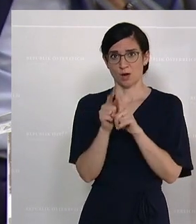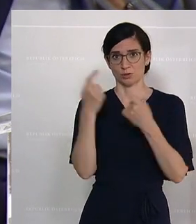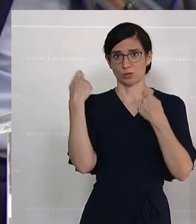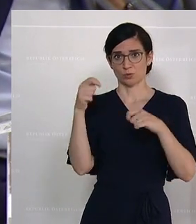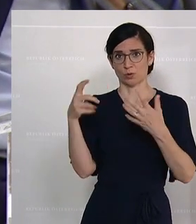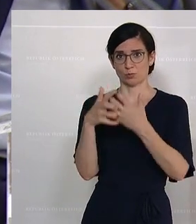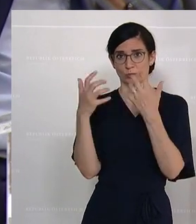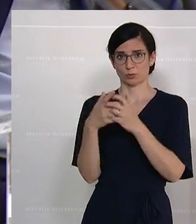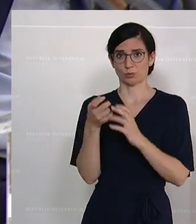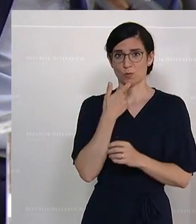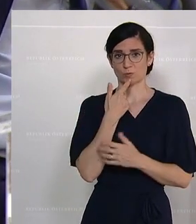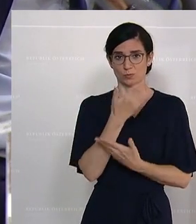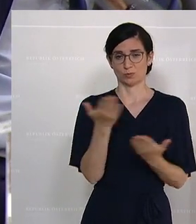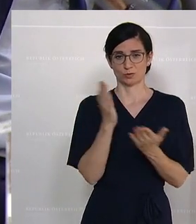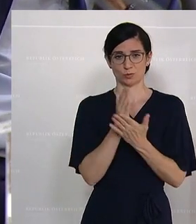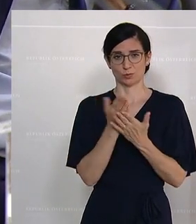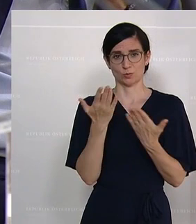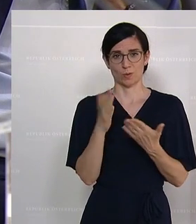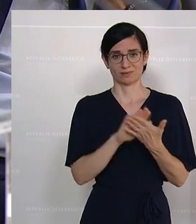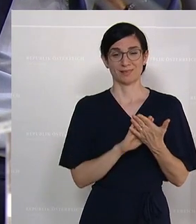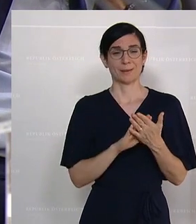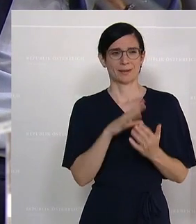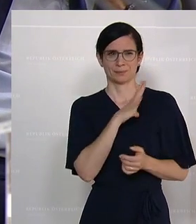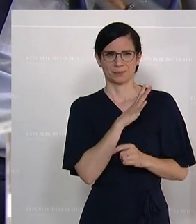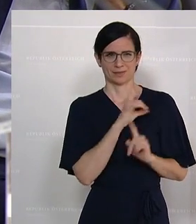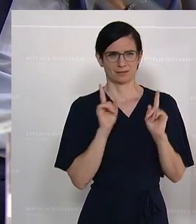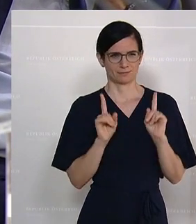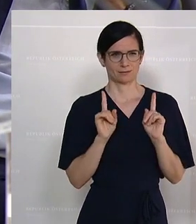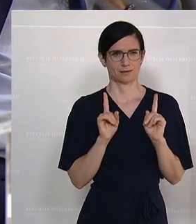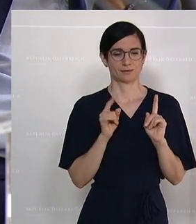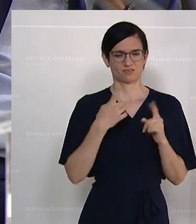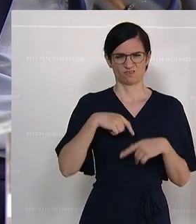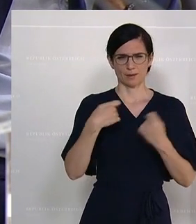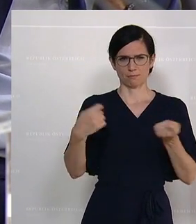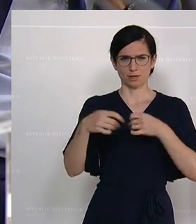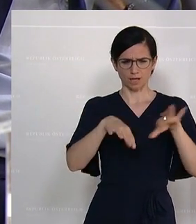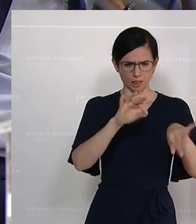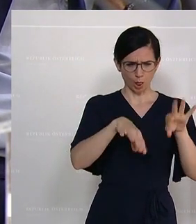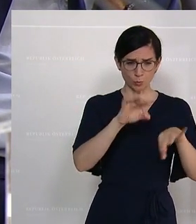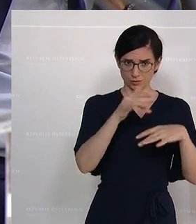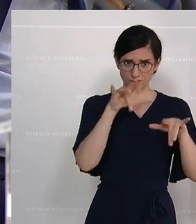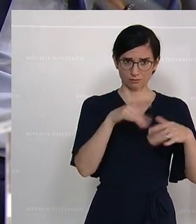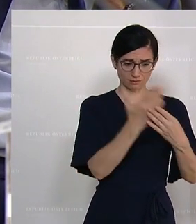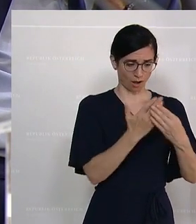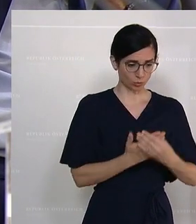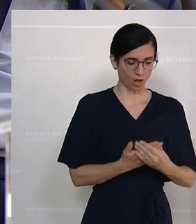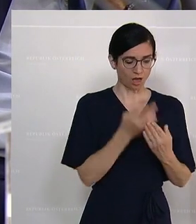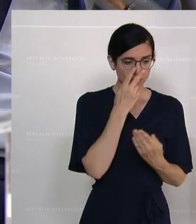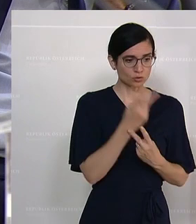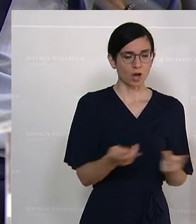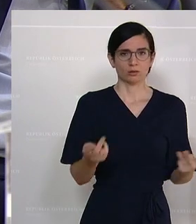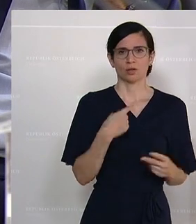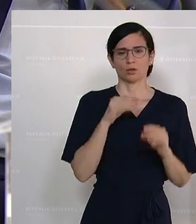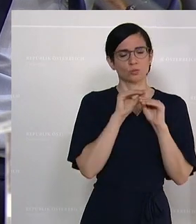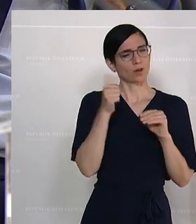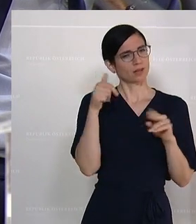produkte da fand schon mal an und die gefahr wir haben diese markt analysen gemacht die gefahr dass nur ein geringer